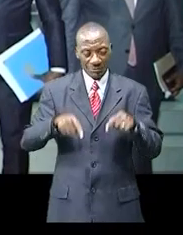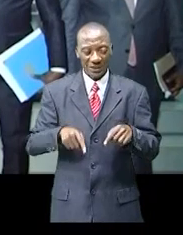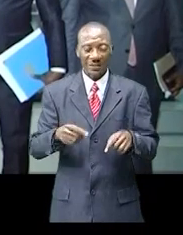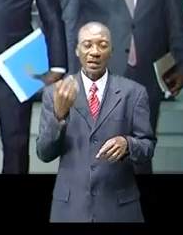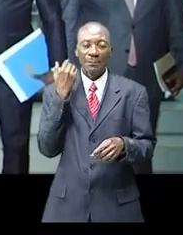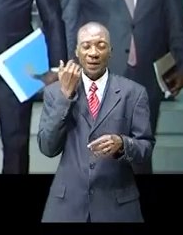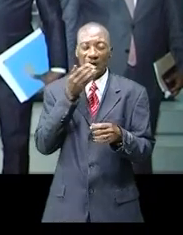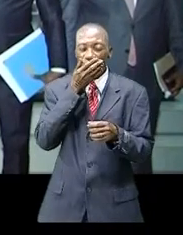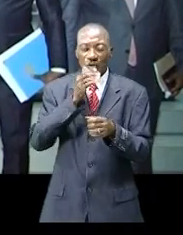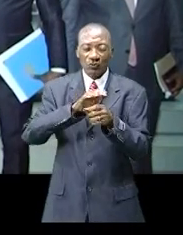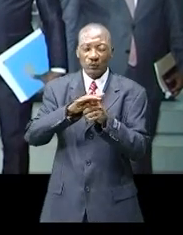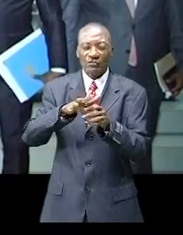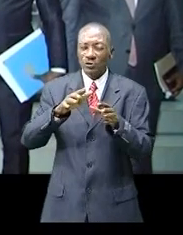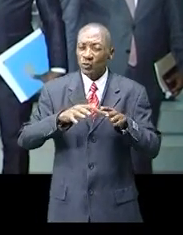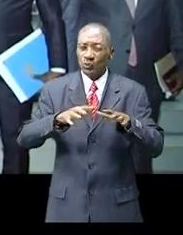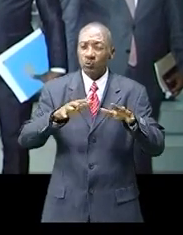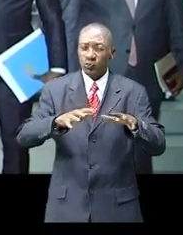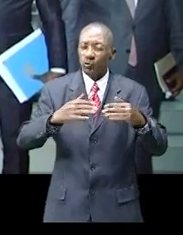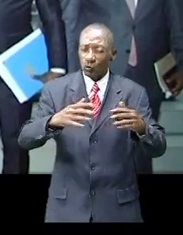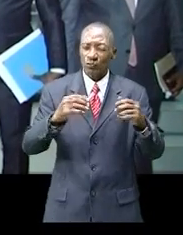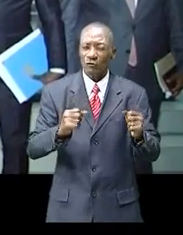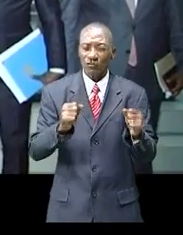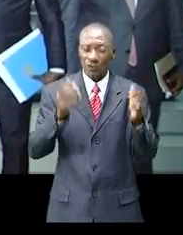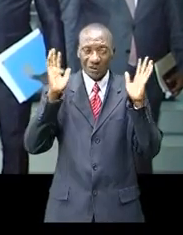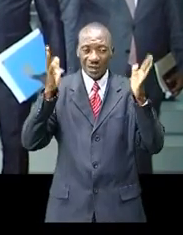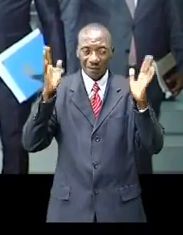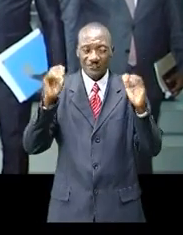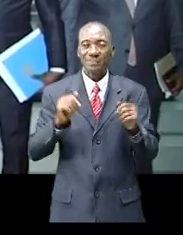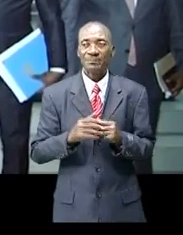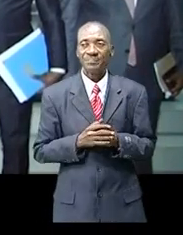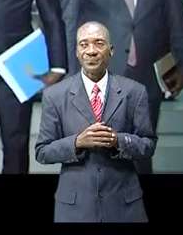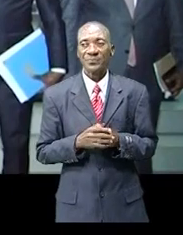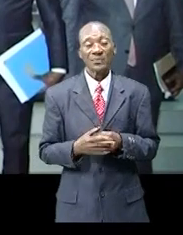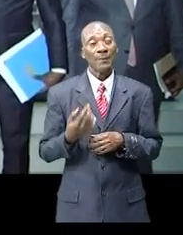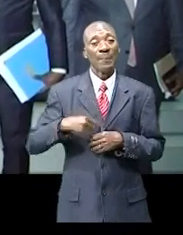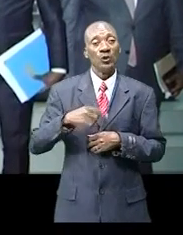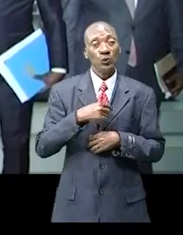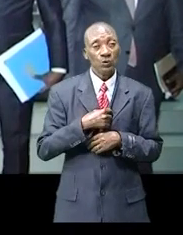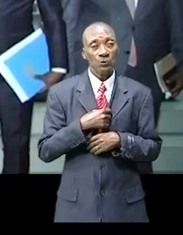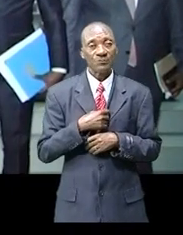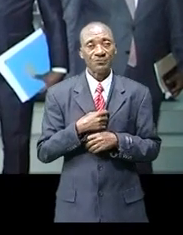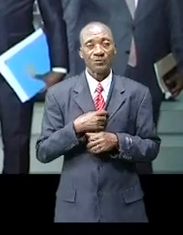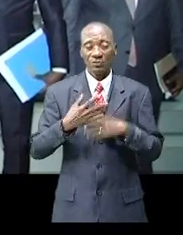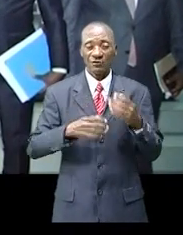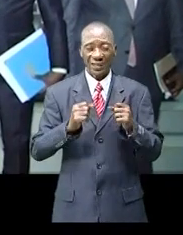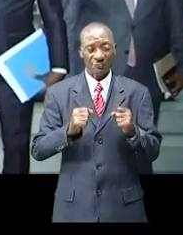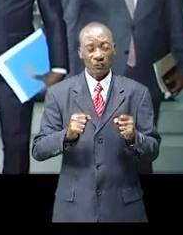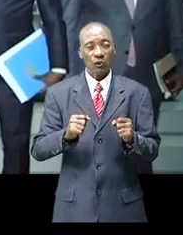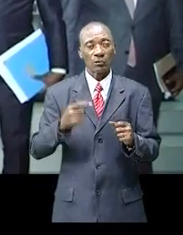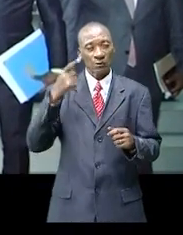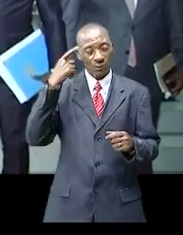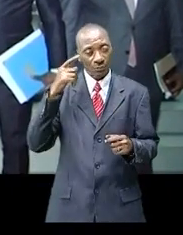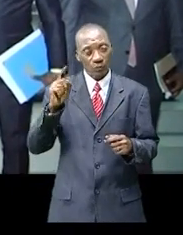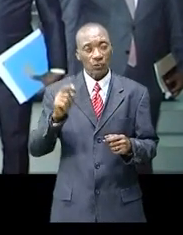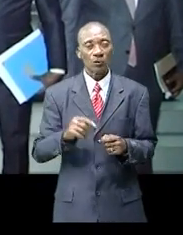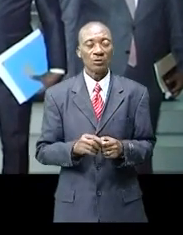est beaucoup plus grave et beaucoup plus virulente. Nous sommes en train de faire un effort pour maîtriser